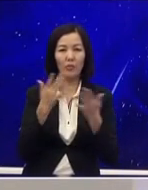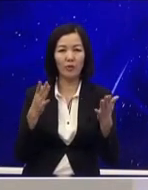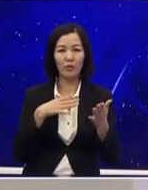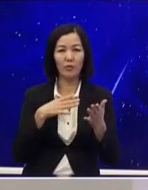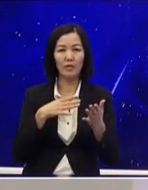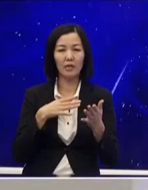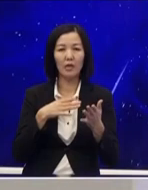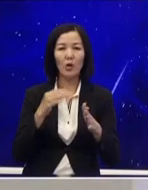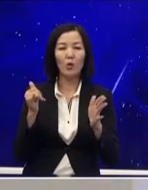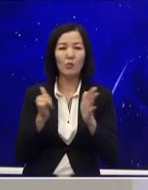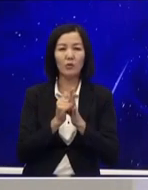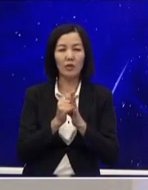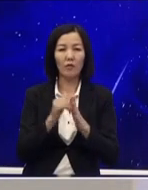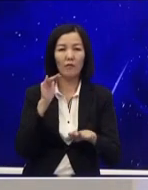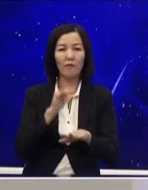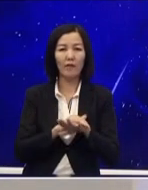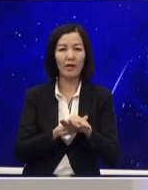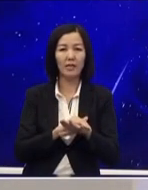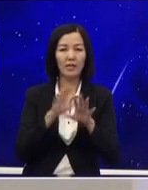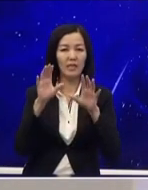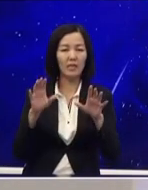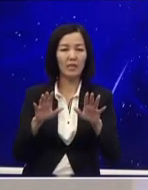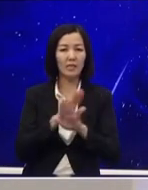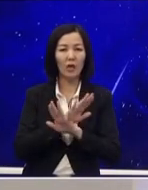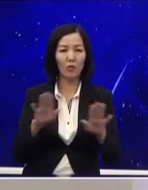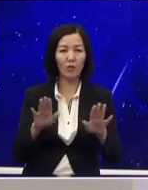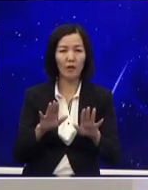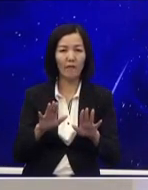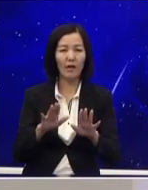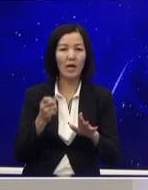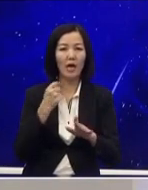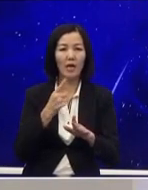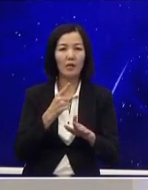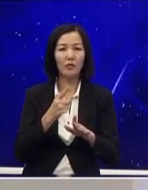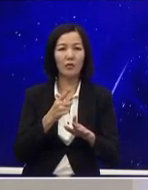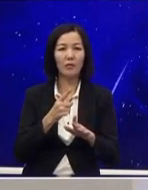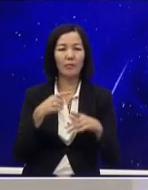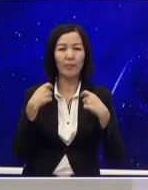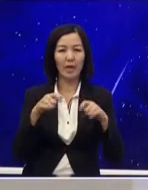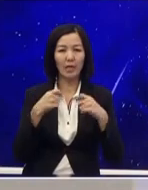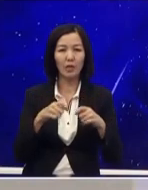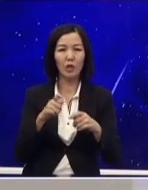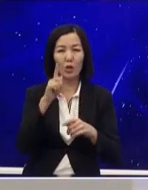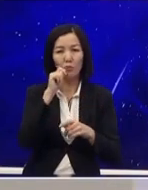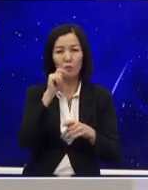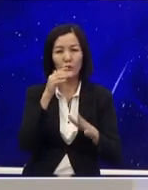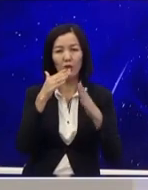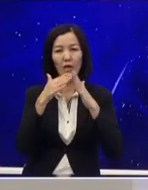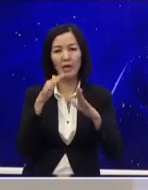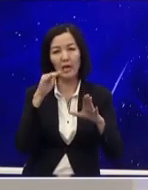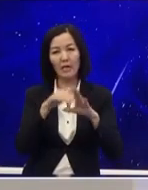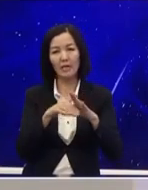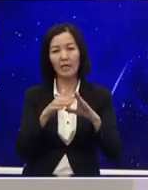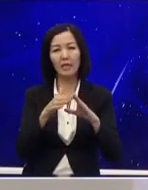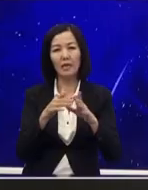продукции. Следствием установлен факт незаконного приобретения алкоголя и его незаконной продажи. Мужчина хранил и